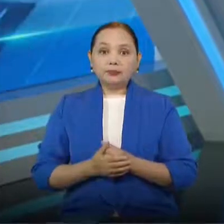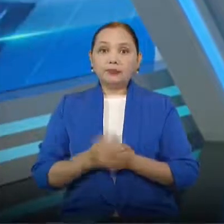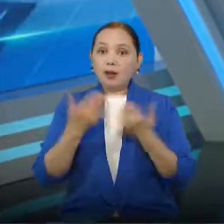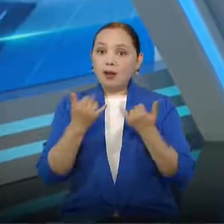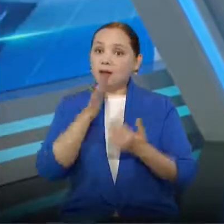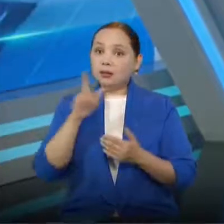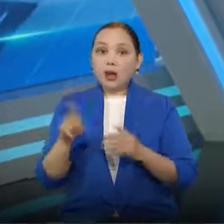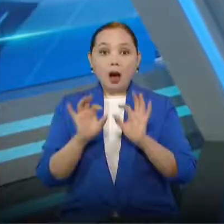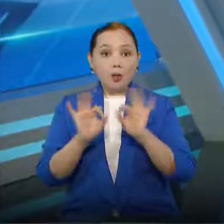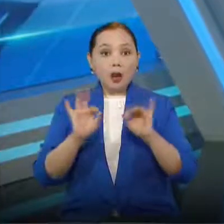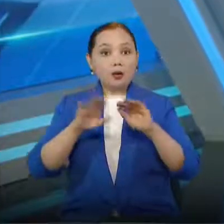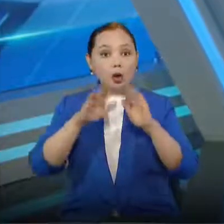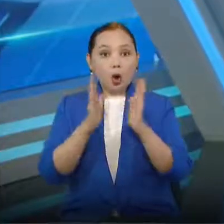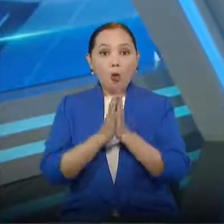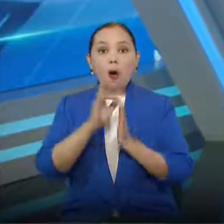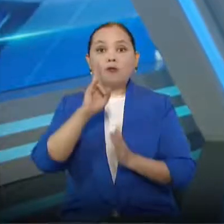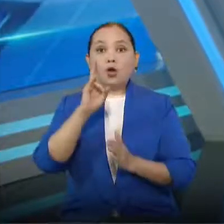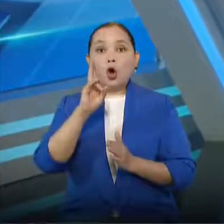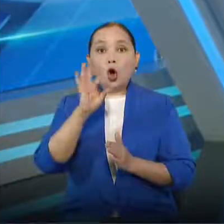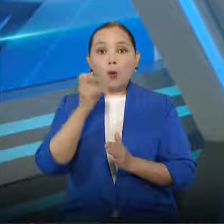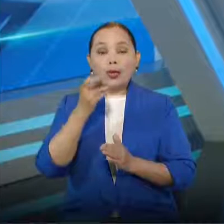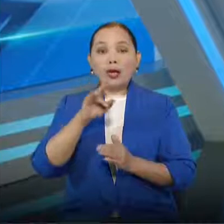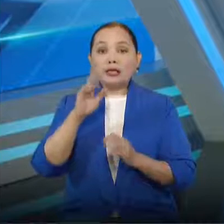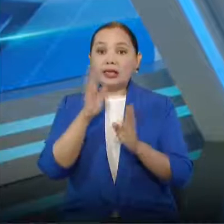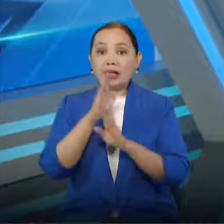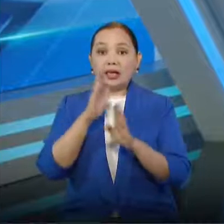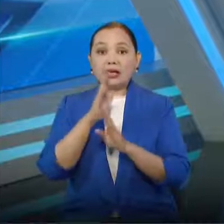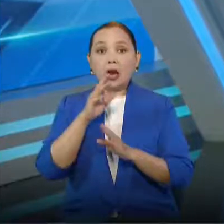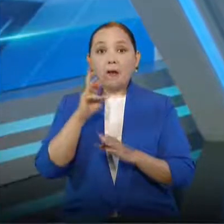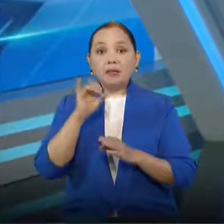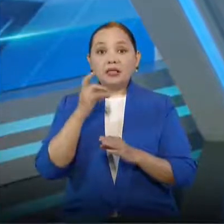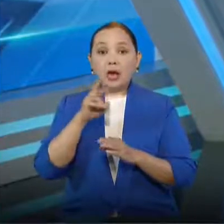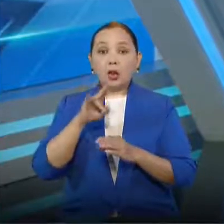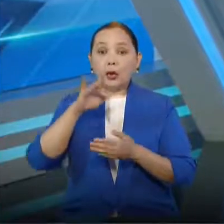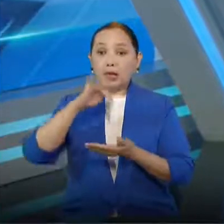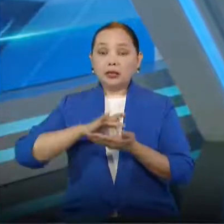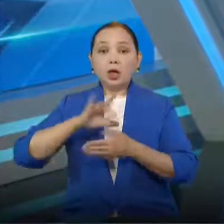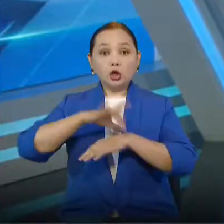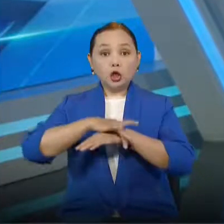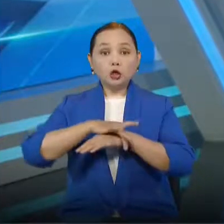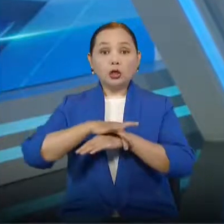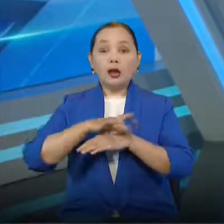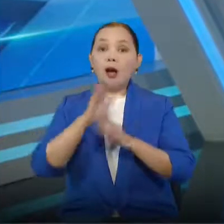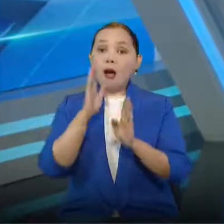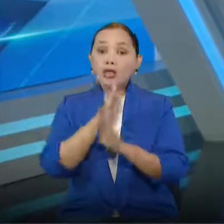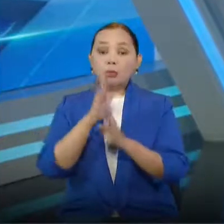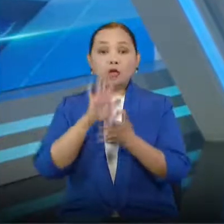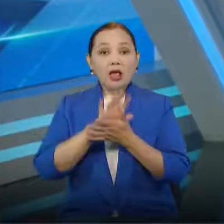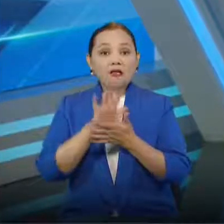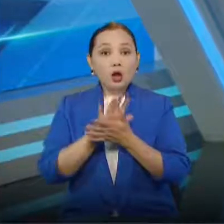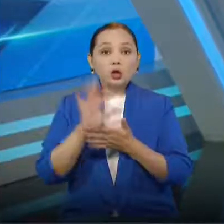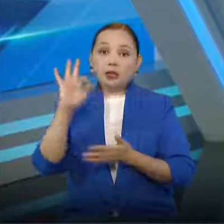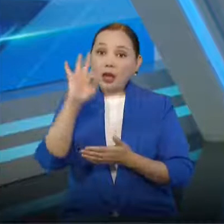Aynı dakikalarda Akhbarat ve Ommaviy Kommunikasyalar Agentligi de Gidrometeorologiya Xizmati Markazining Toshkent shahrida atmosfera